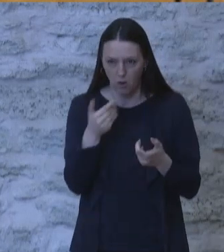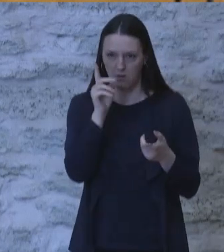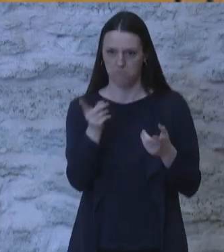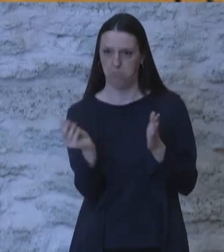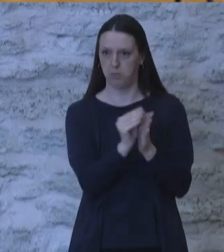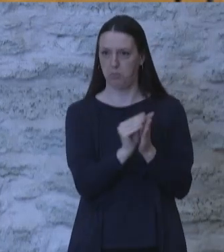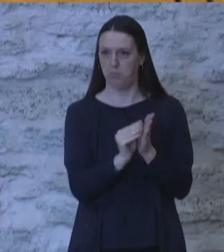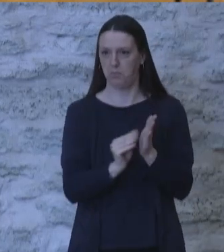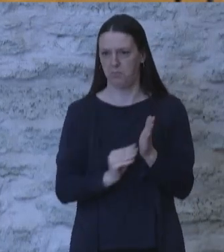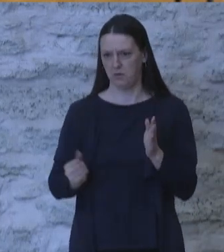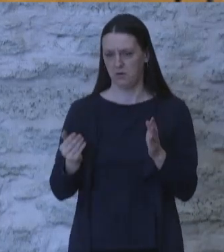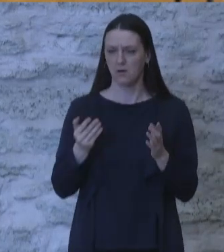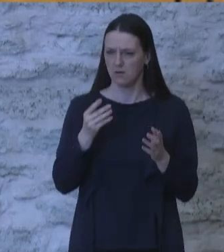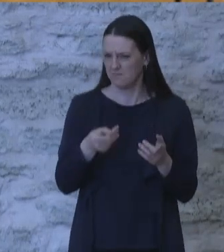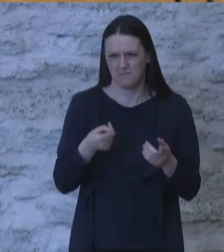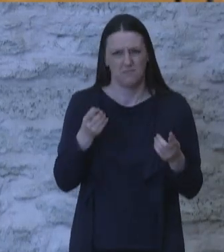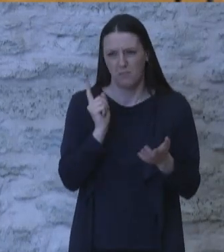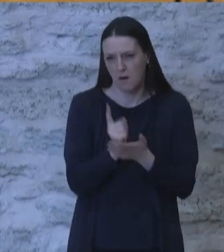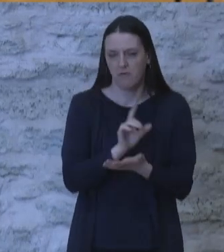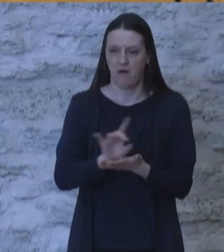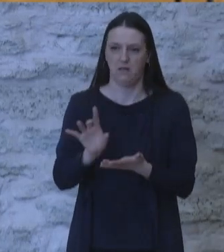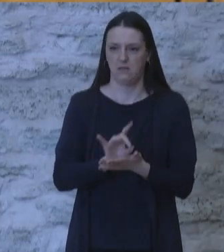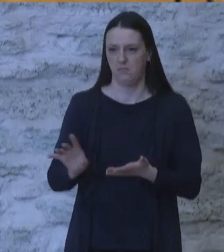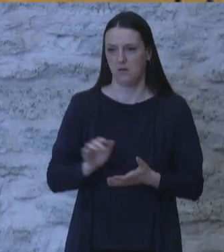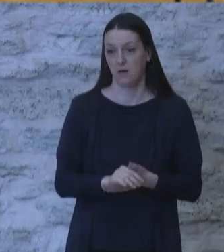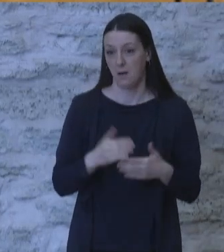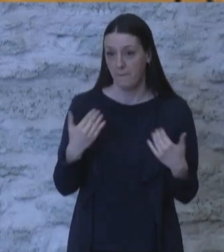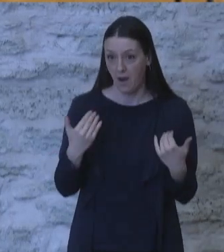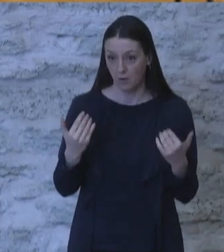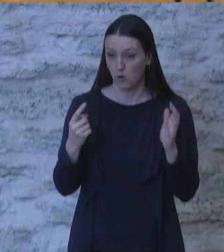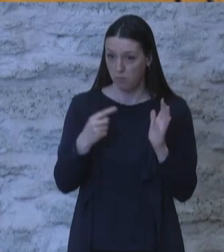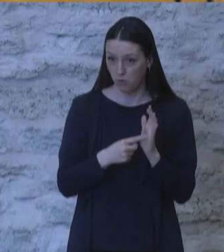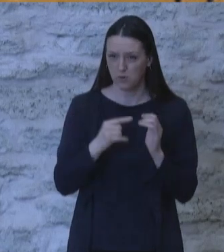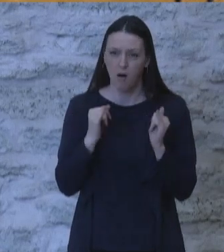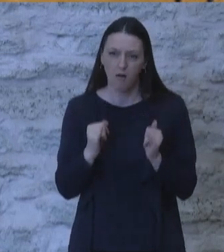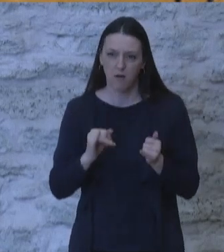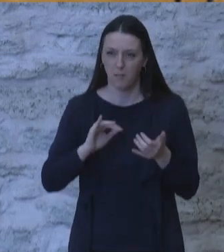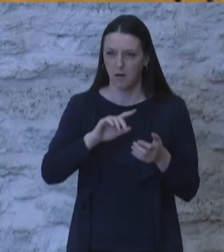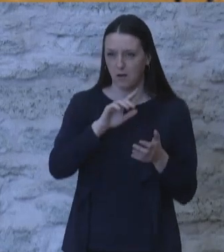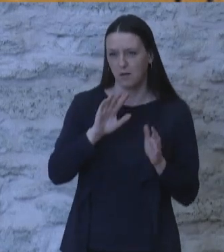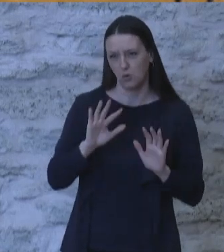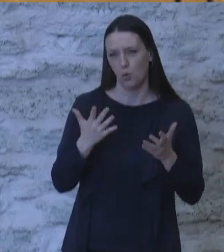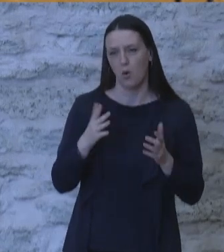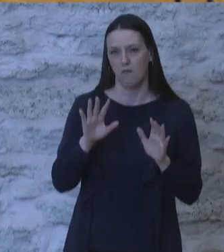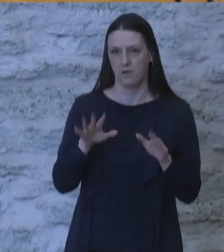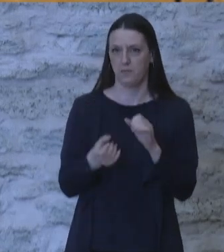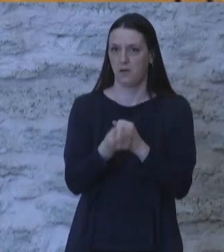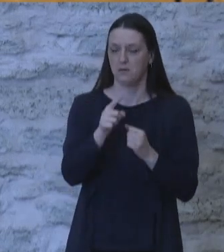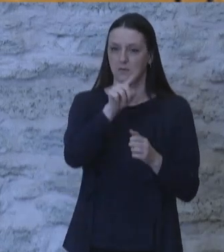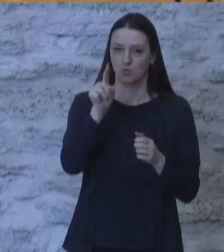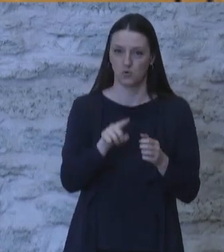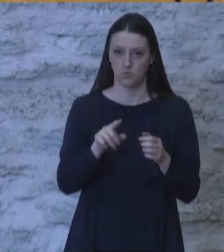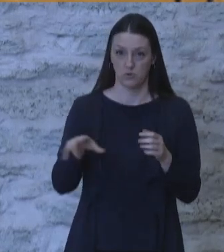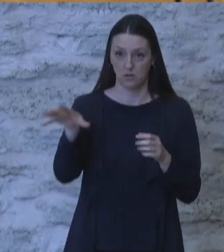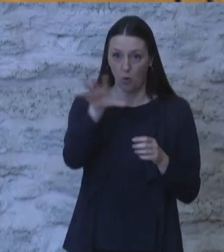kirjutamist ja antud punkt tegelikult võib kõige halvemal juhul küsimusa alla seata kogu meie